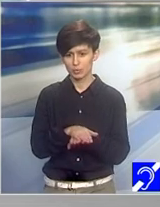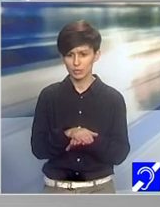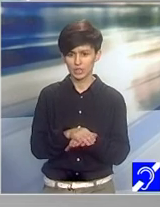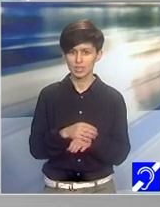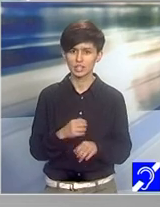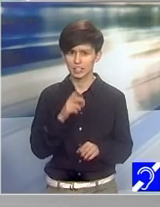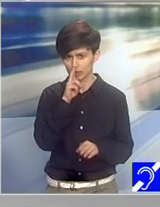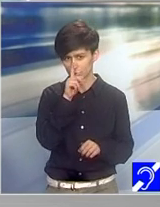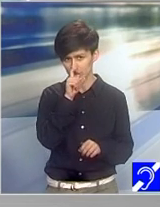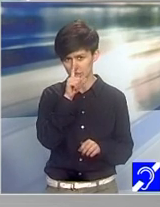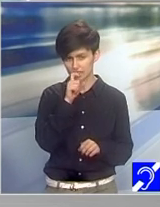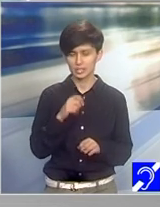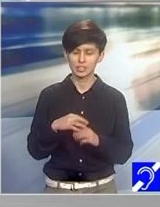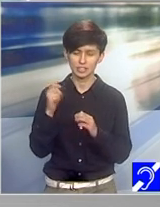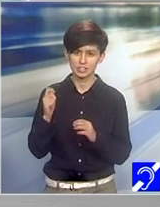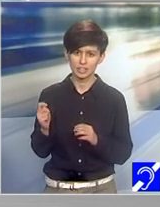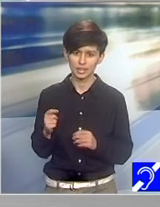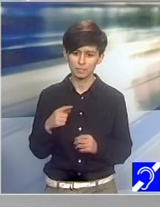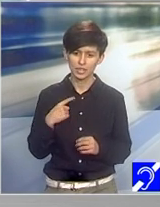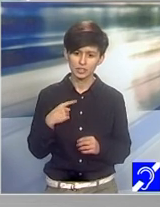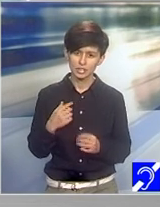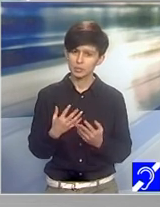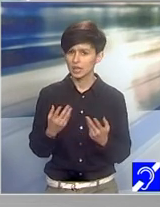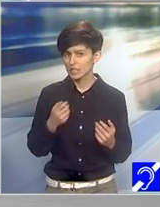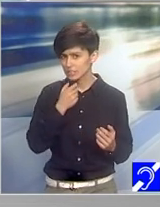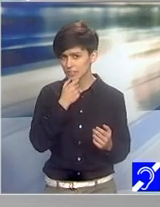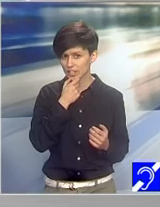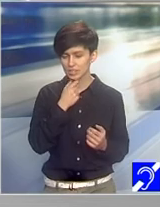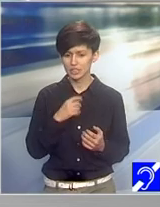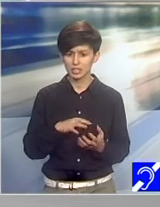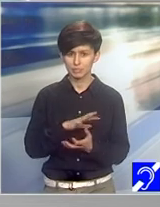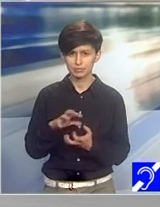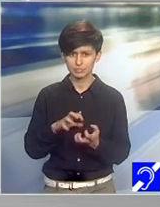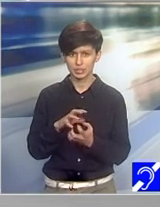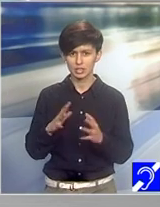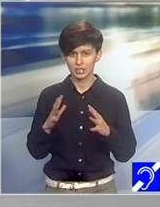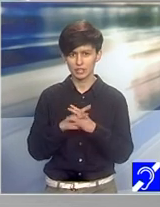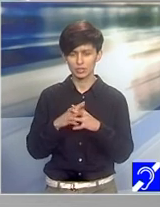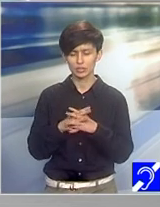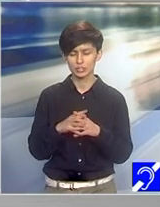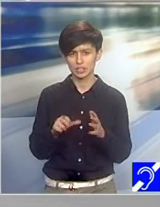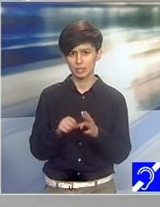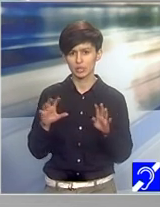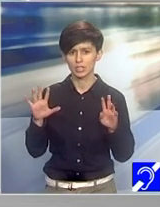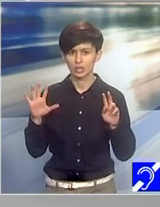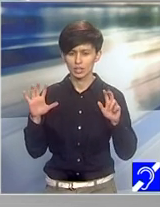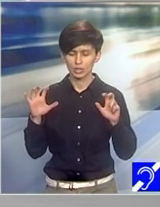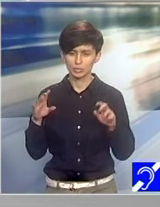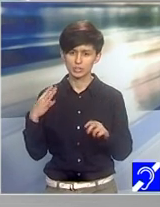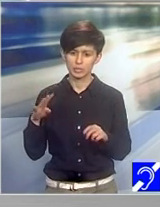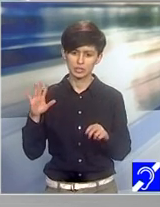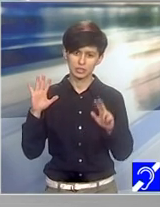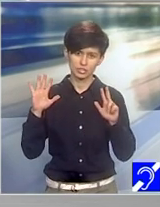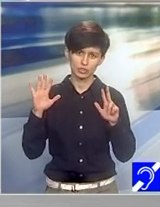anul 1856, suntem la câțiva ani de la Revoluția de la 48, în care s-au confruntat și în Moldova, dar mai ales în